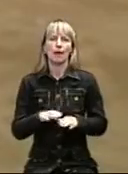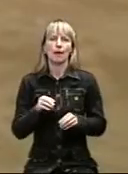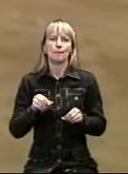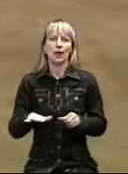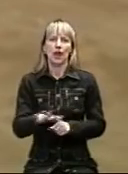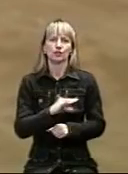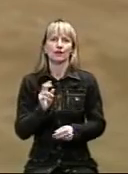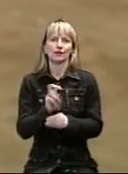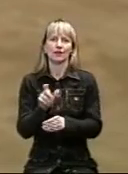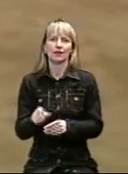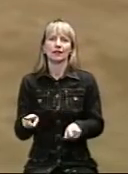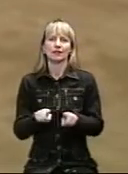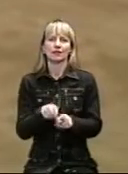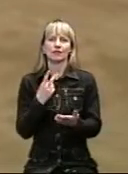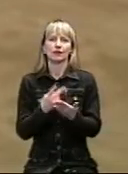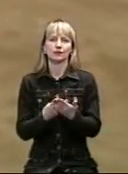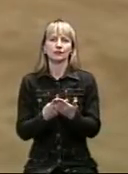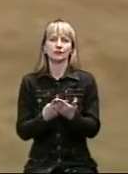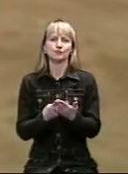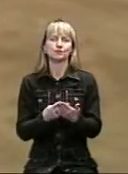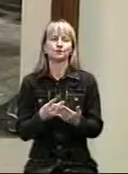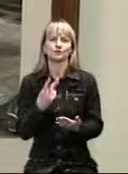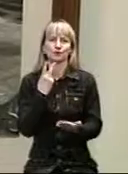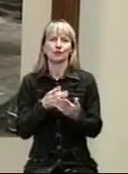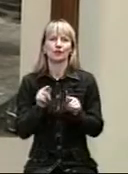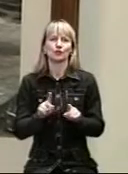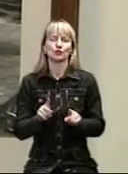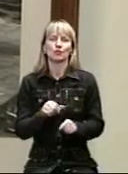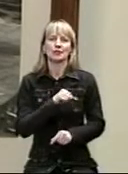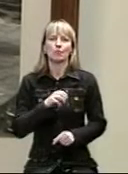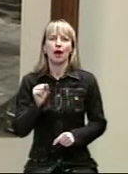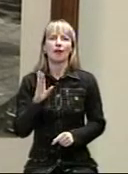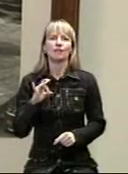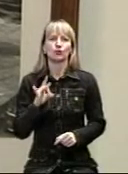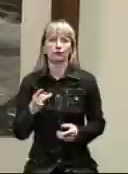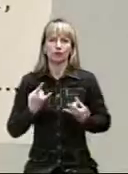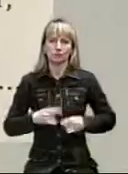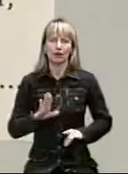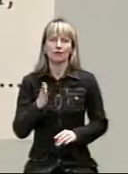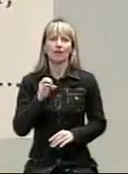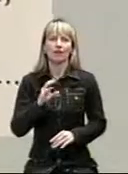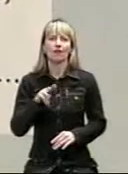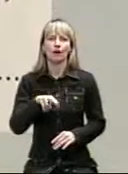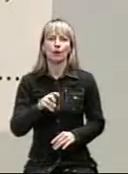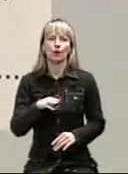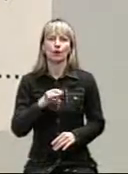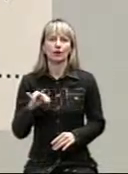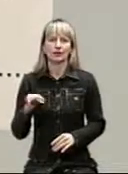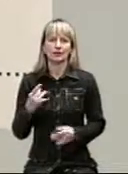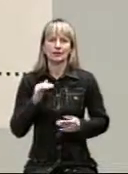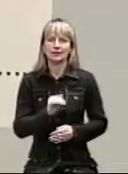Такий вибір об'єктів для зйомки певною мірою обумовлений тим, що сам автор народився у Євпаторії та з дитинства спостерігав